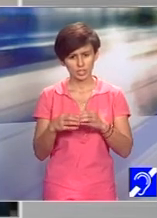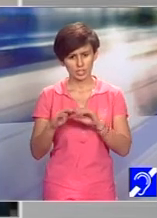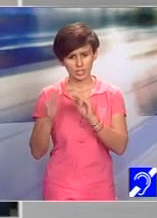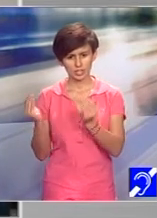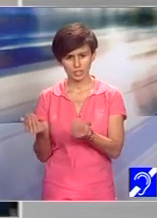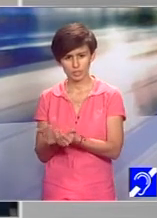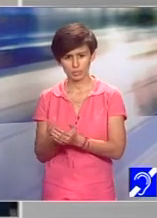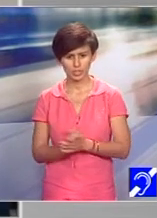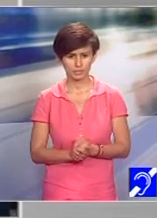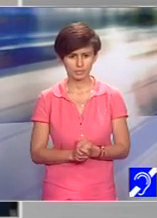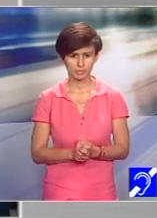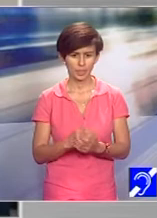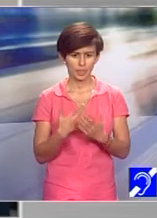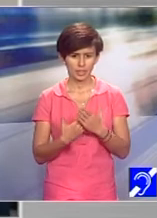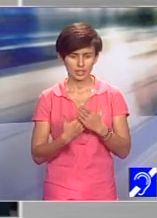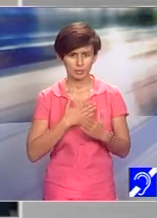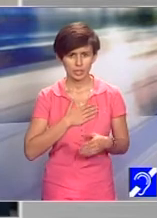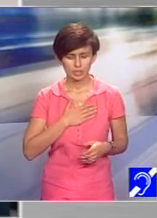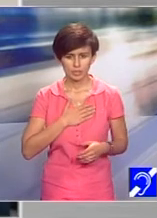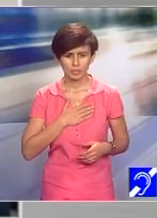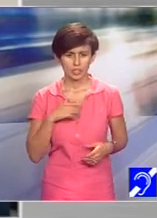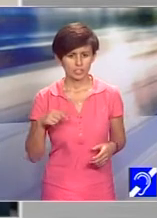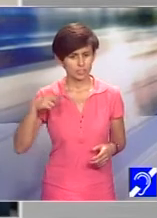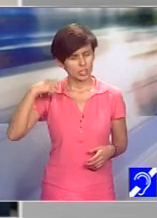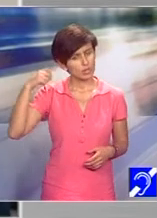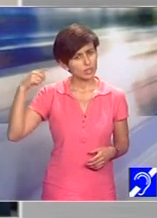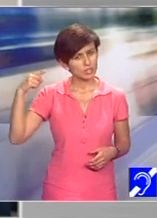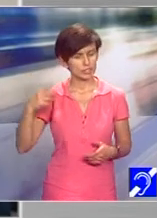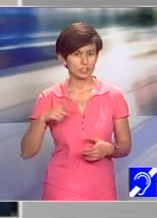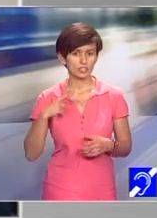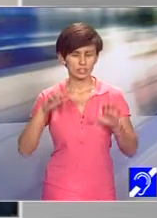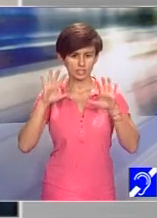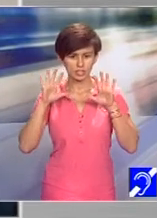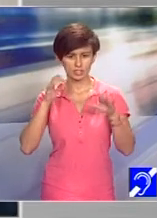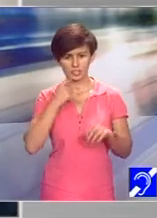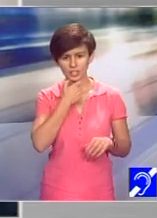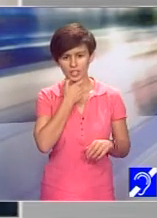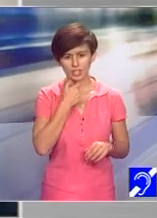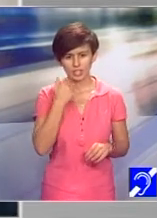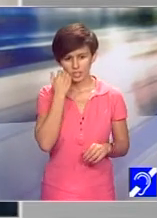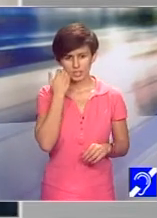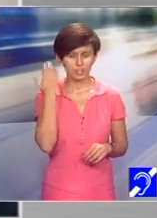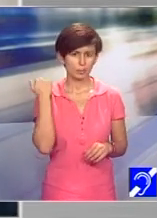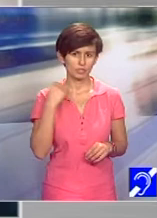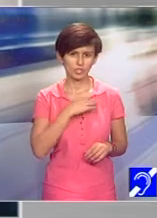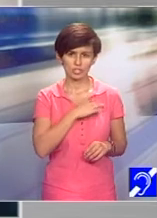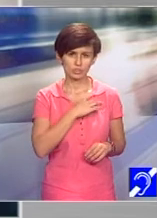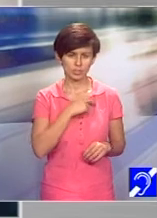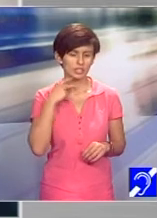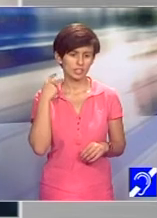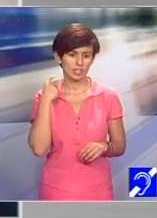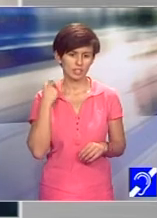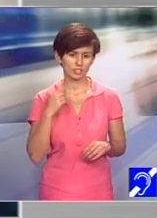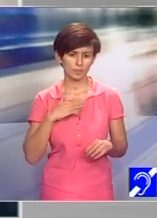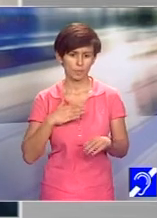Armed Man pentru mine a fost un vis. Iată că sunt 10 ani de când eram student în Anglia și acolo am intrat în contact cu această lucrare. Chiar l-am